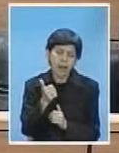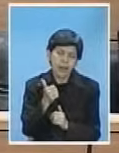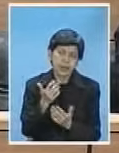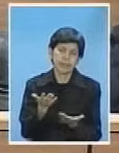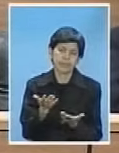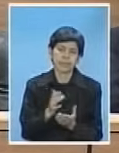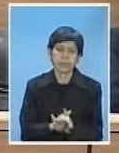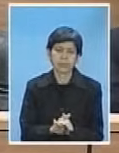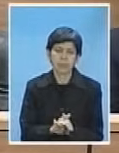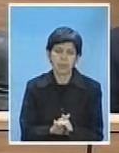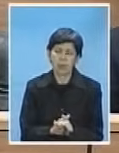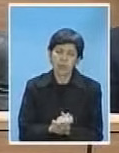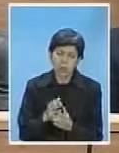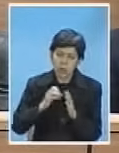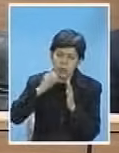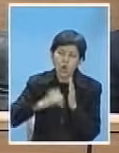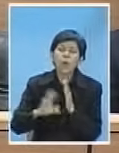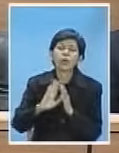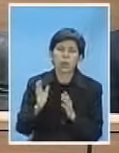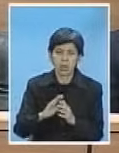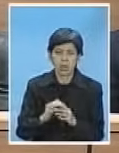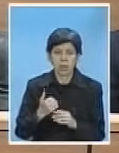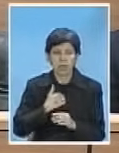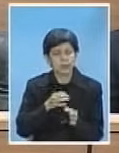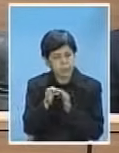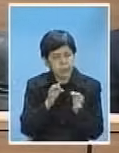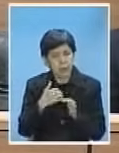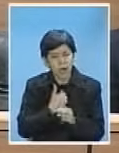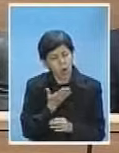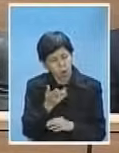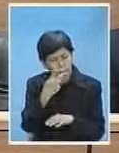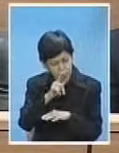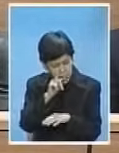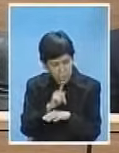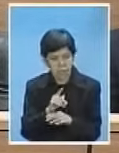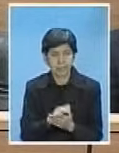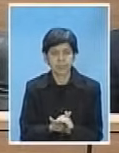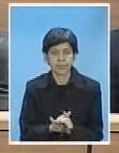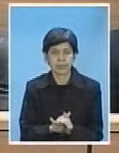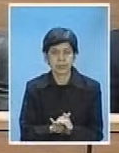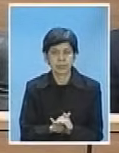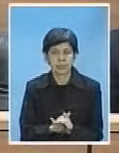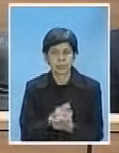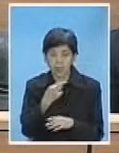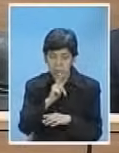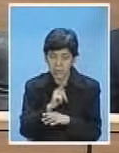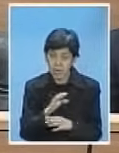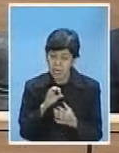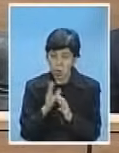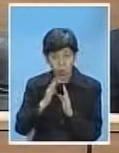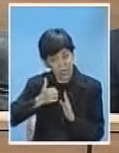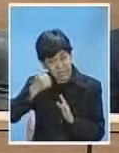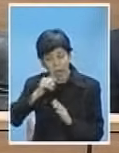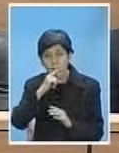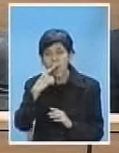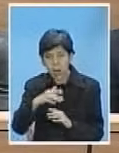กครับไม่ได้เรียกร้องให้ถอนเพราะว่าเดี๋ยวจะมีการชี้แจงแต่ว่าขอท่านประธานเถอะครับการกล่าวถึงบุคคลภายนอ